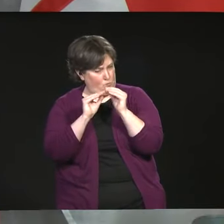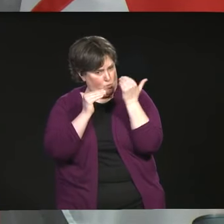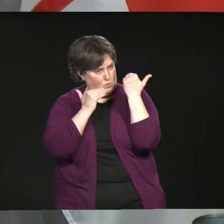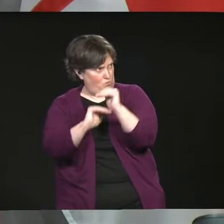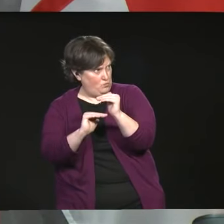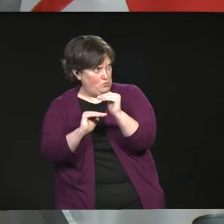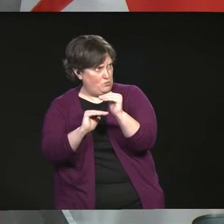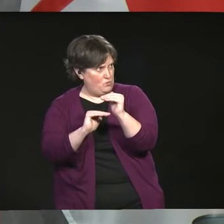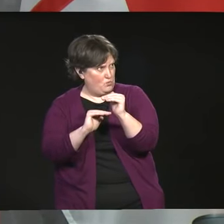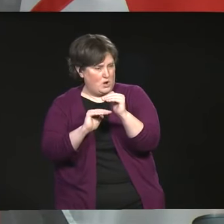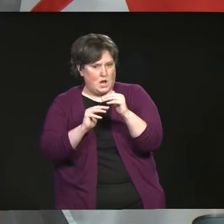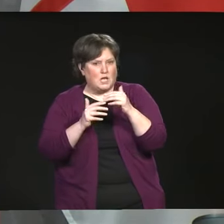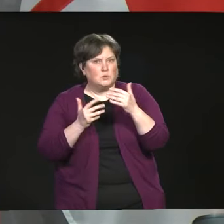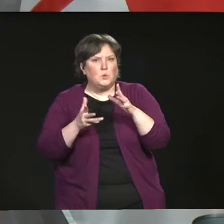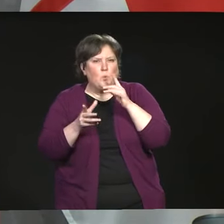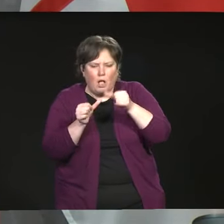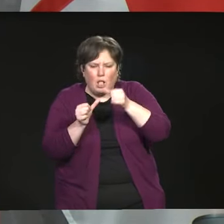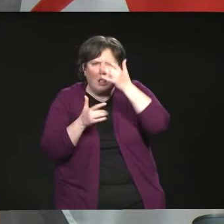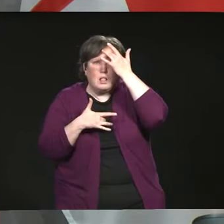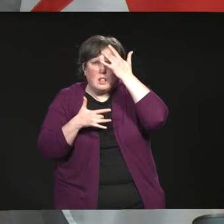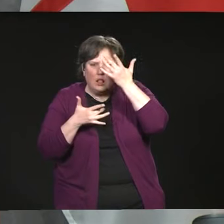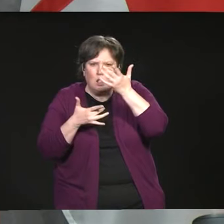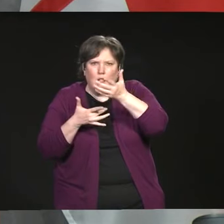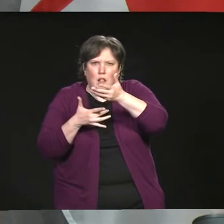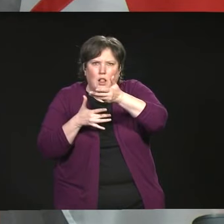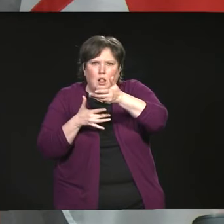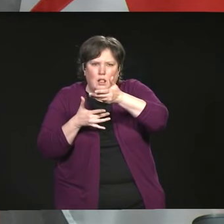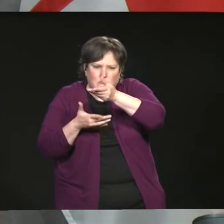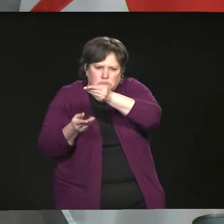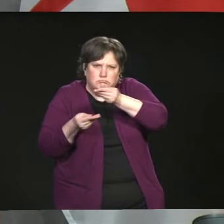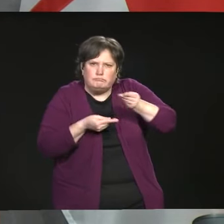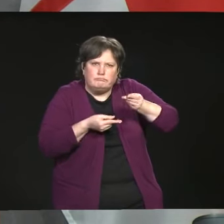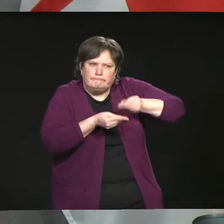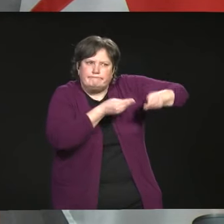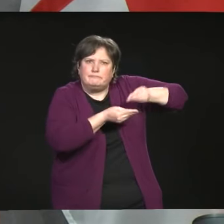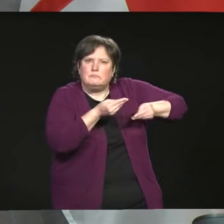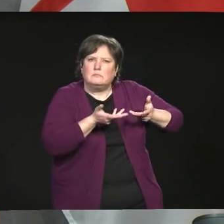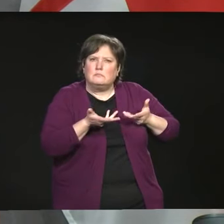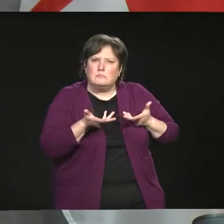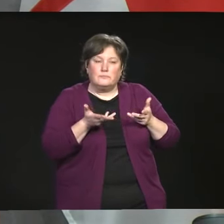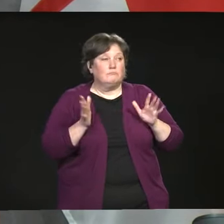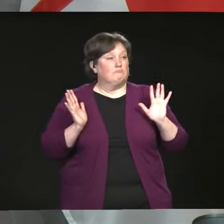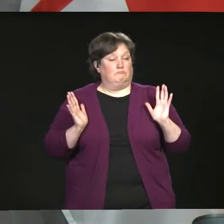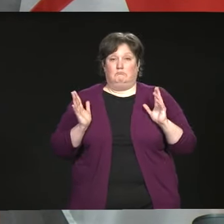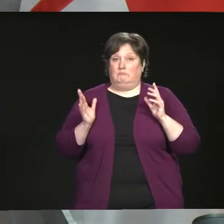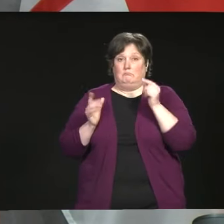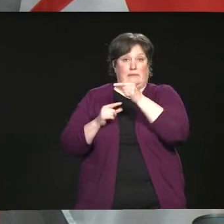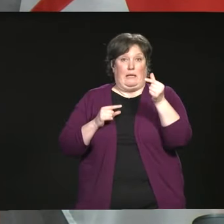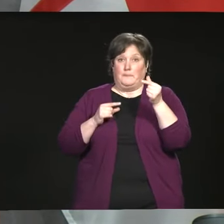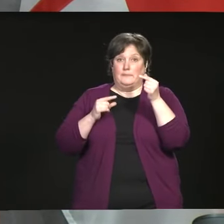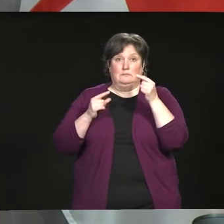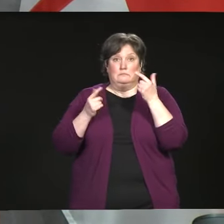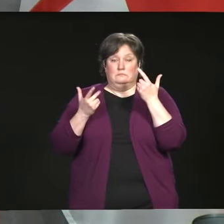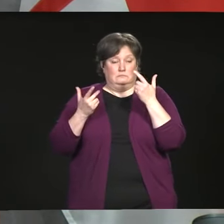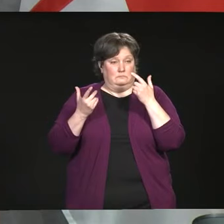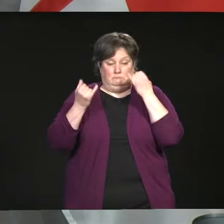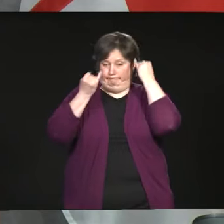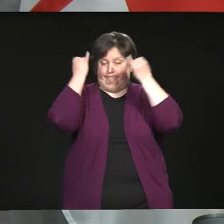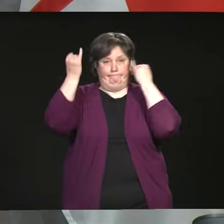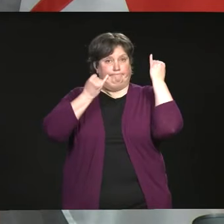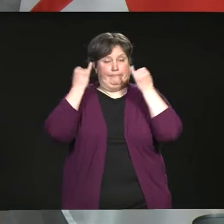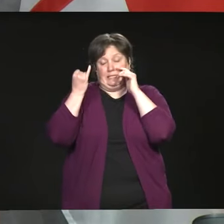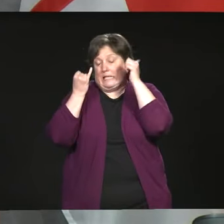augmente chez nous? Toutes les options sont ouvertes parce que nous devons considérer toutes les éventualités, toujours à nouveau dans un souci de